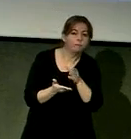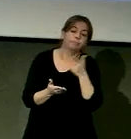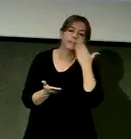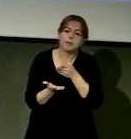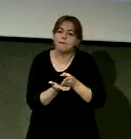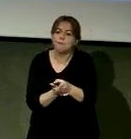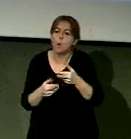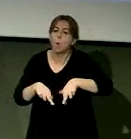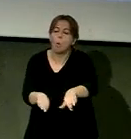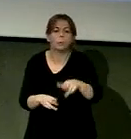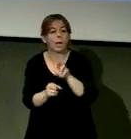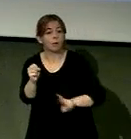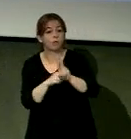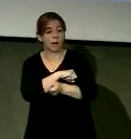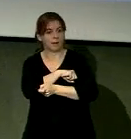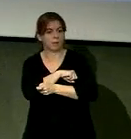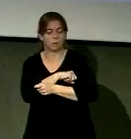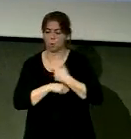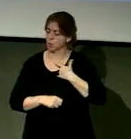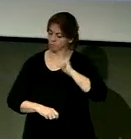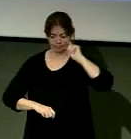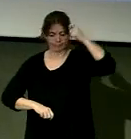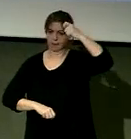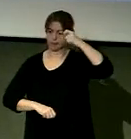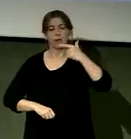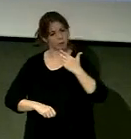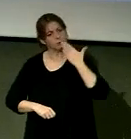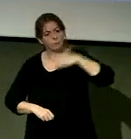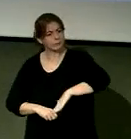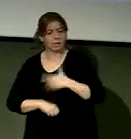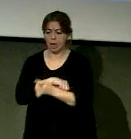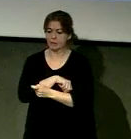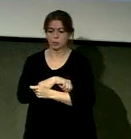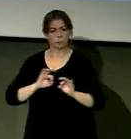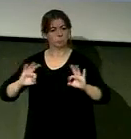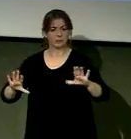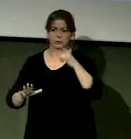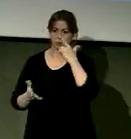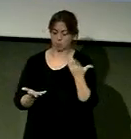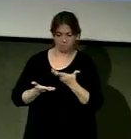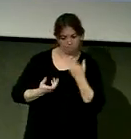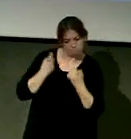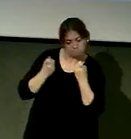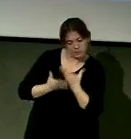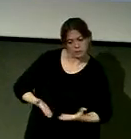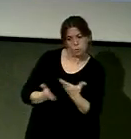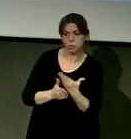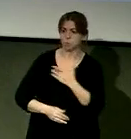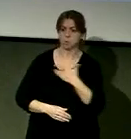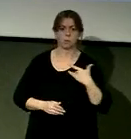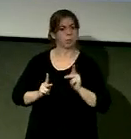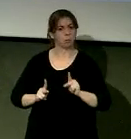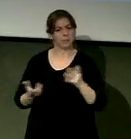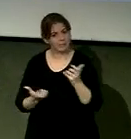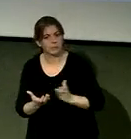régionale addiction, fait de ces problématiques un objectif de santé publique prioritaire. Concernant les addictions chez